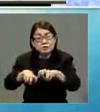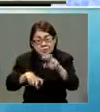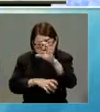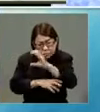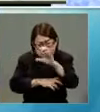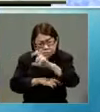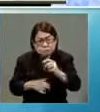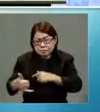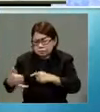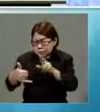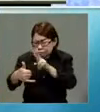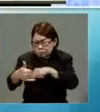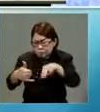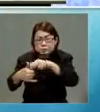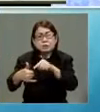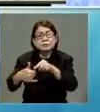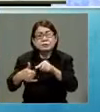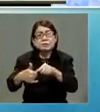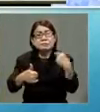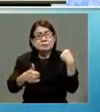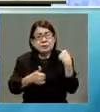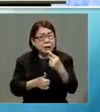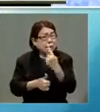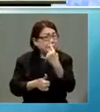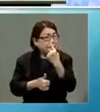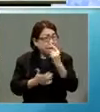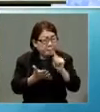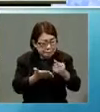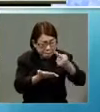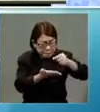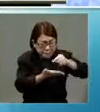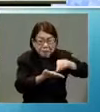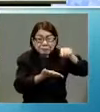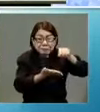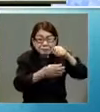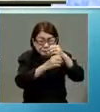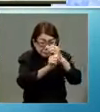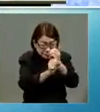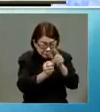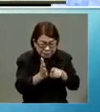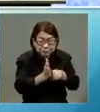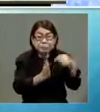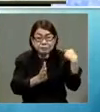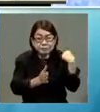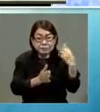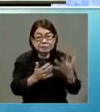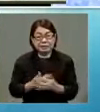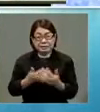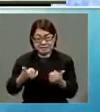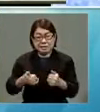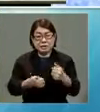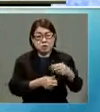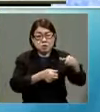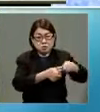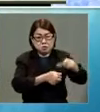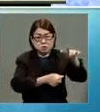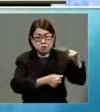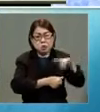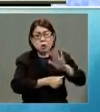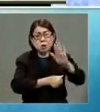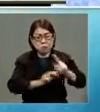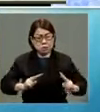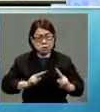การตรวจสารคัดหลั่งอยู่ในโพรงจมูกเนี่ยนะครับขณะที่ผ่านการตรวจขึ้นเครื่องมาแล้วโดยทางกระทรว